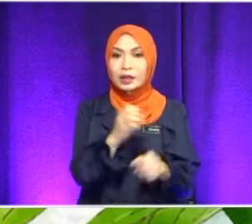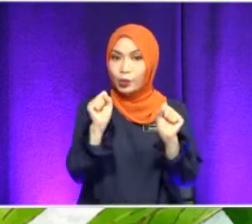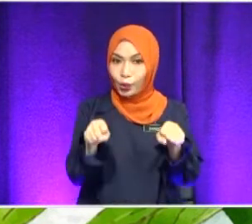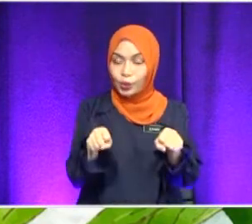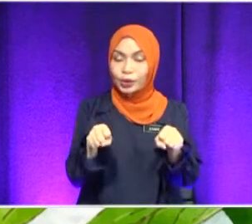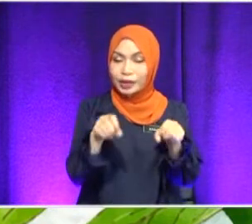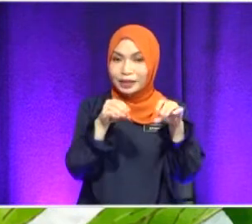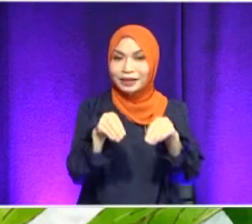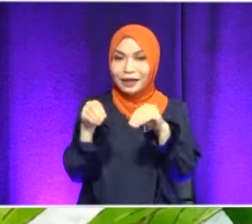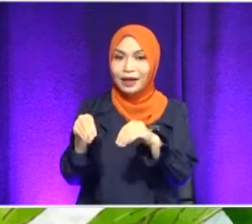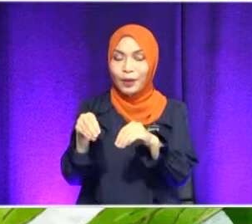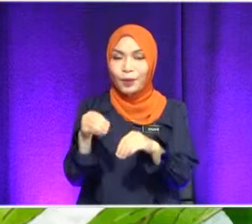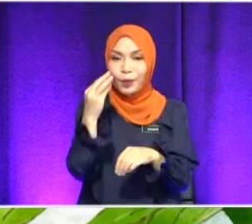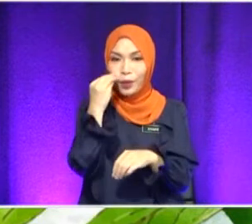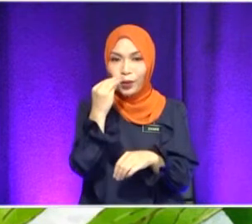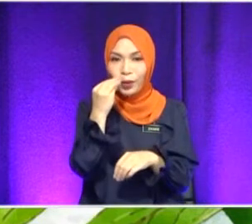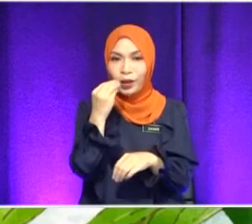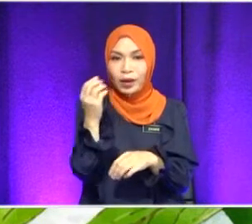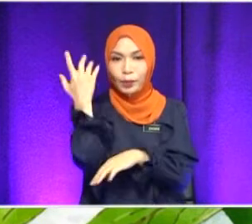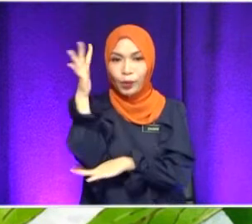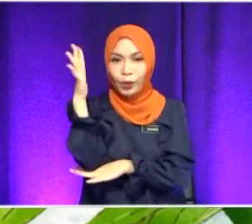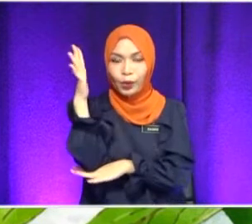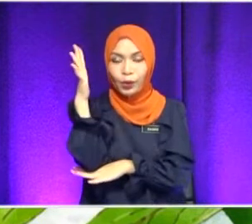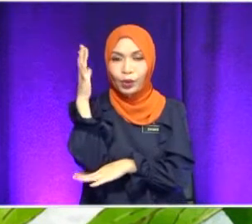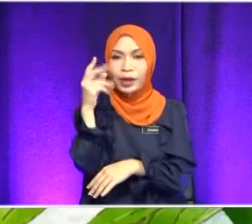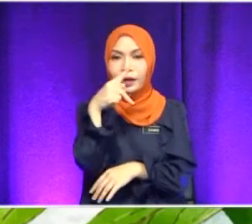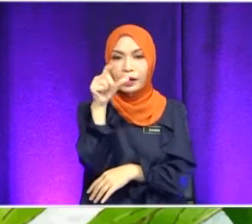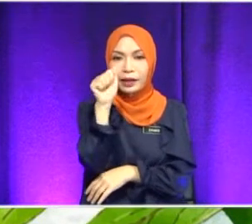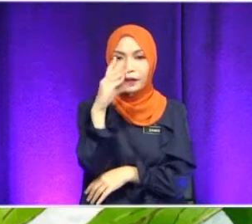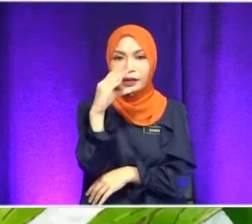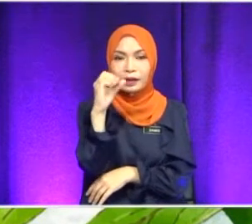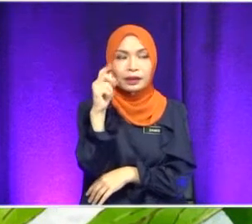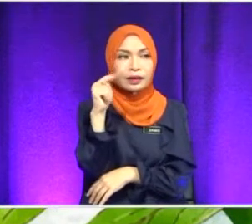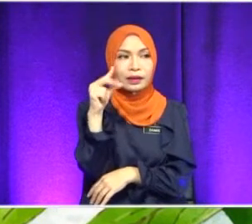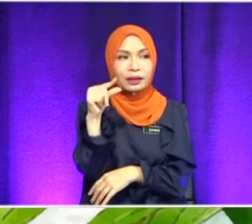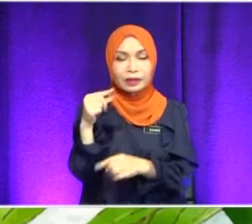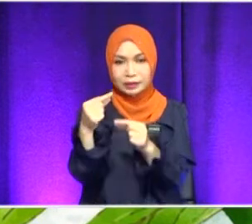oke Kenapa kita kenyataan lampu kacang dulu Hakim sebab pupuk